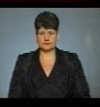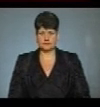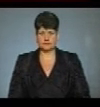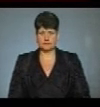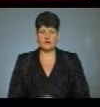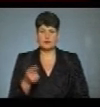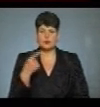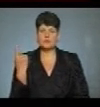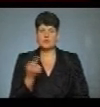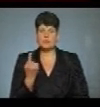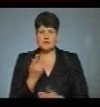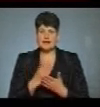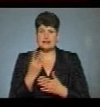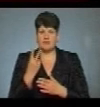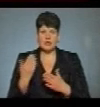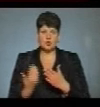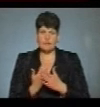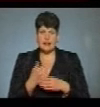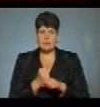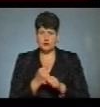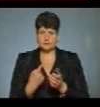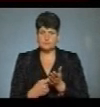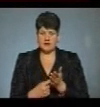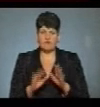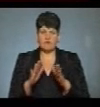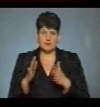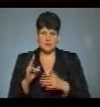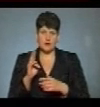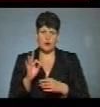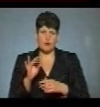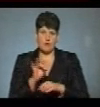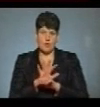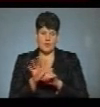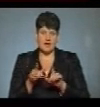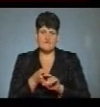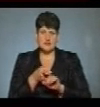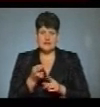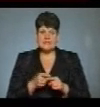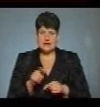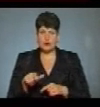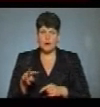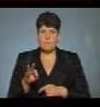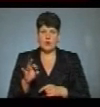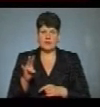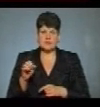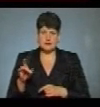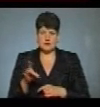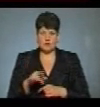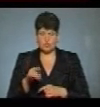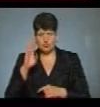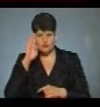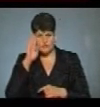На Тернопільщині є два нових лабораторно підтверджених випадки коронавірусу. Це люди з Монастирського району.